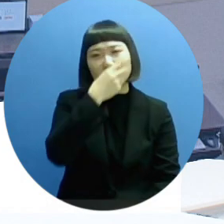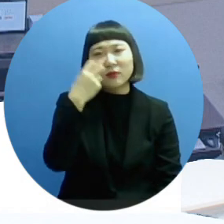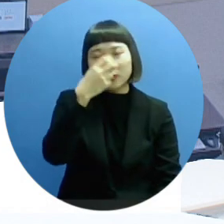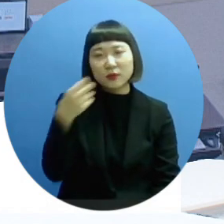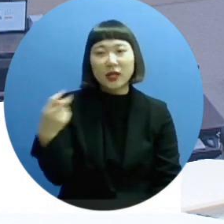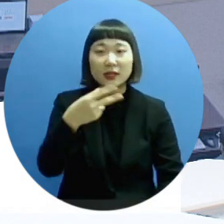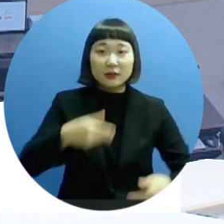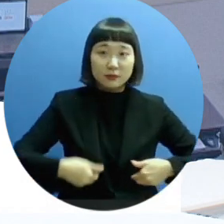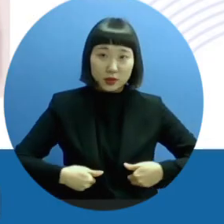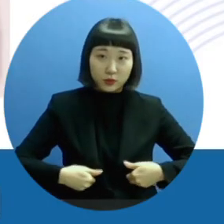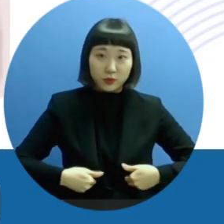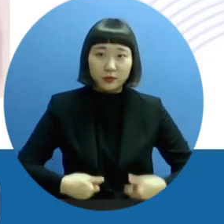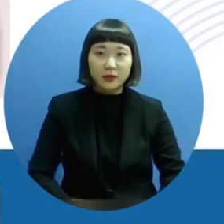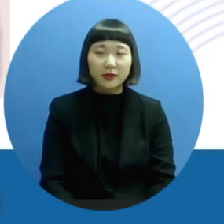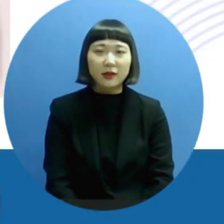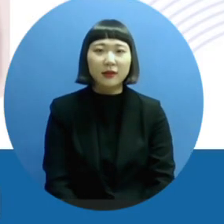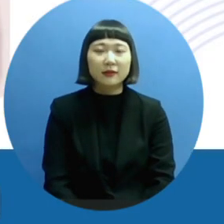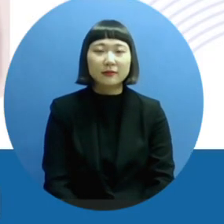보도입니다.